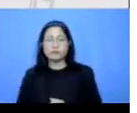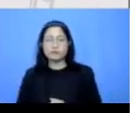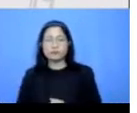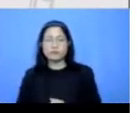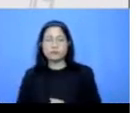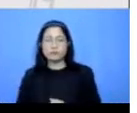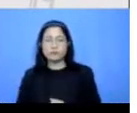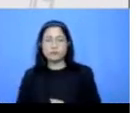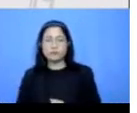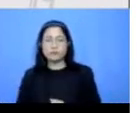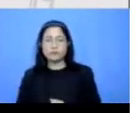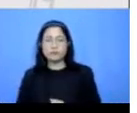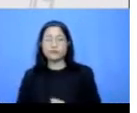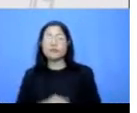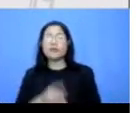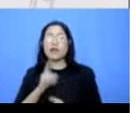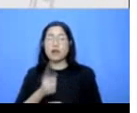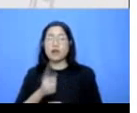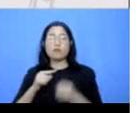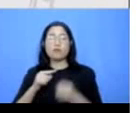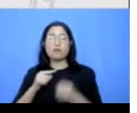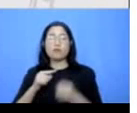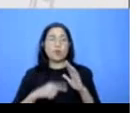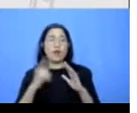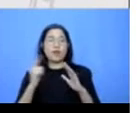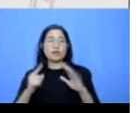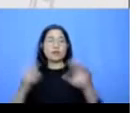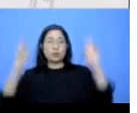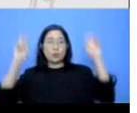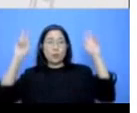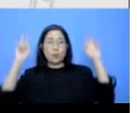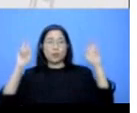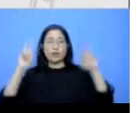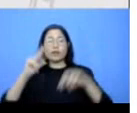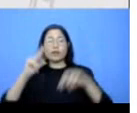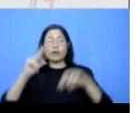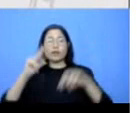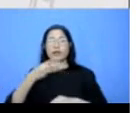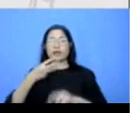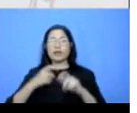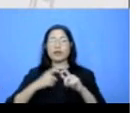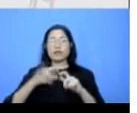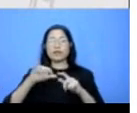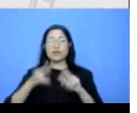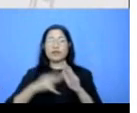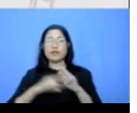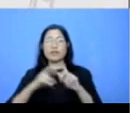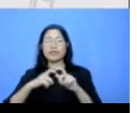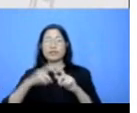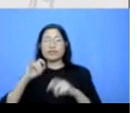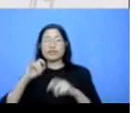Saya akan mulai dengan topik resiliensi.